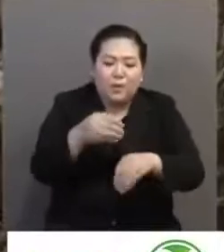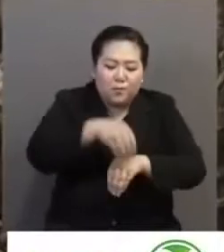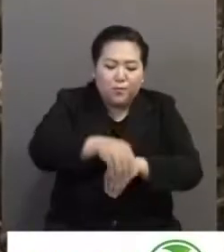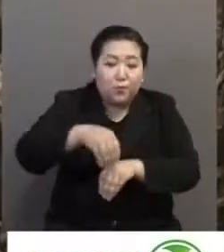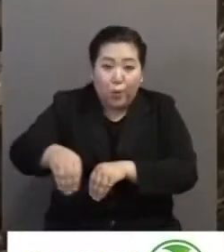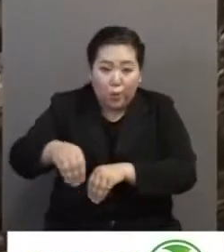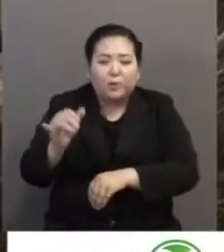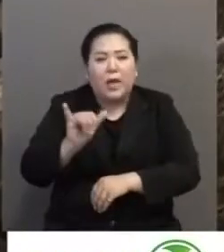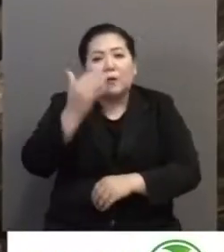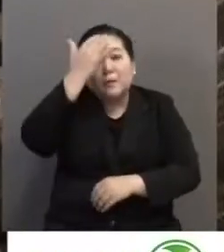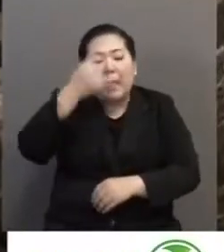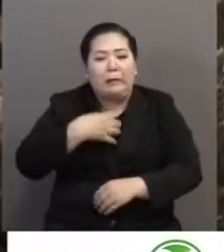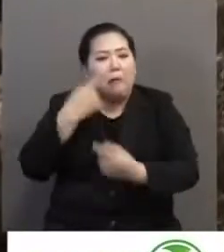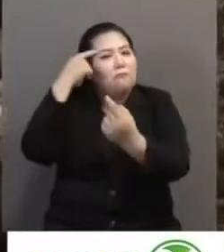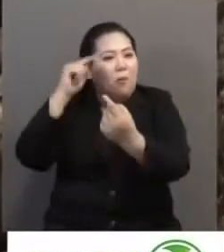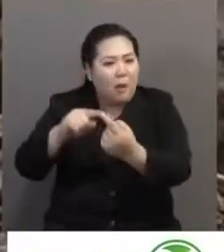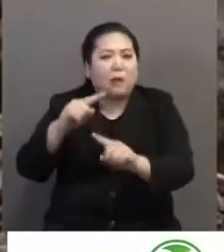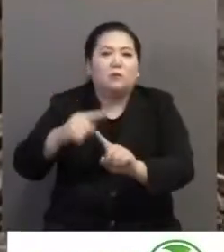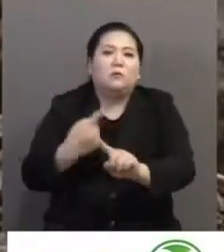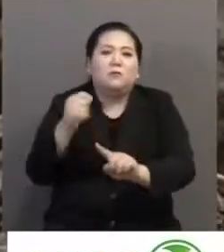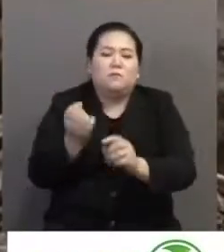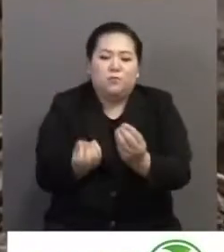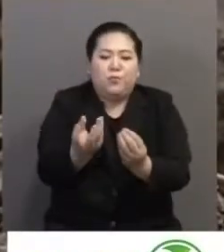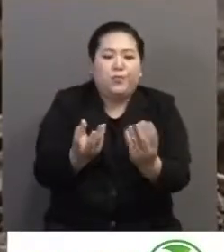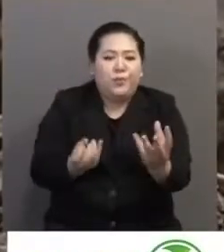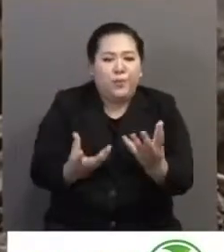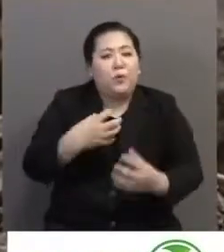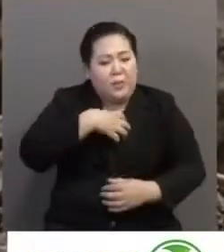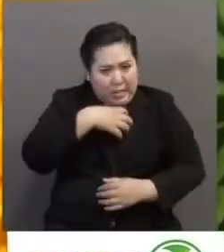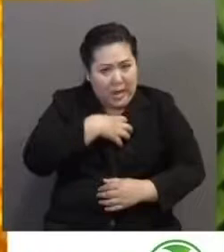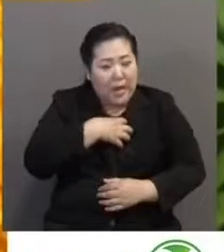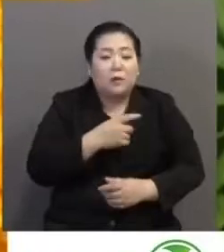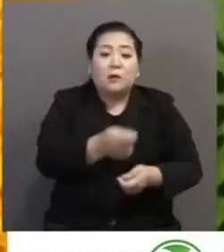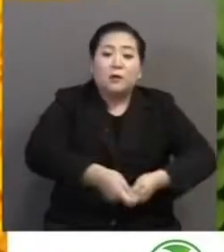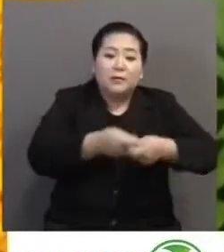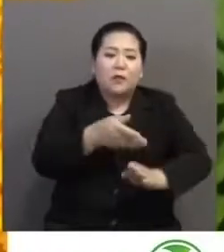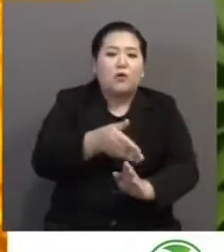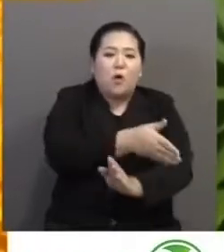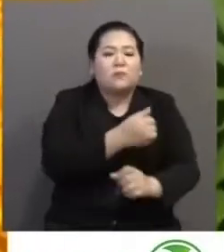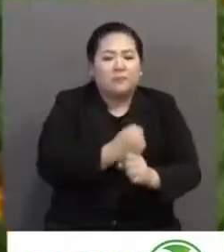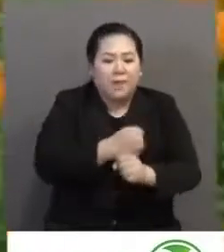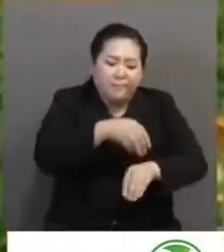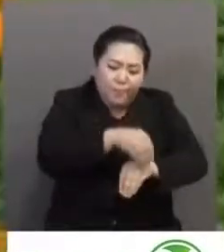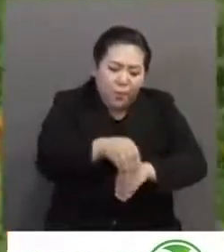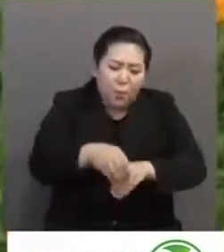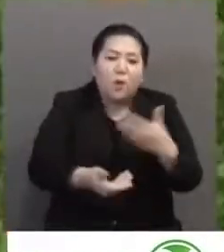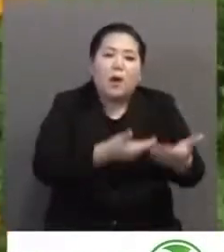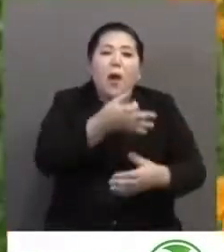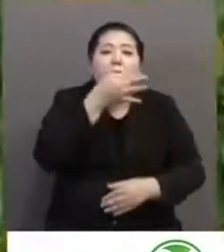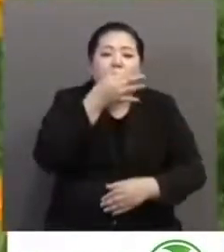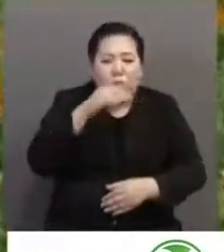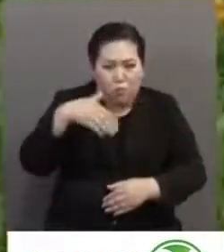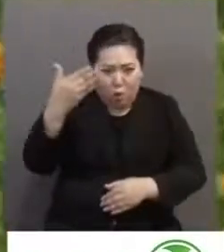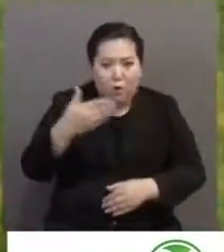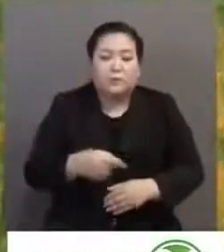ดาวเรืองเพื่อให้ออกดอกในช่วงพระราชพิธีเกษตรกรยังคงปลูกดอกดาวเรืองไว้สำหรับตัดขายเป็นอาชีพโดยเกษตรกร